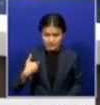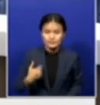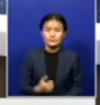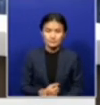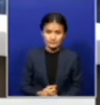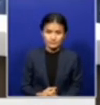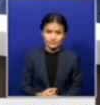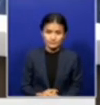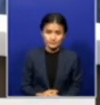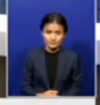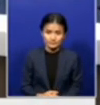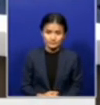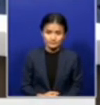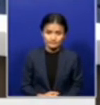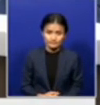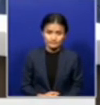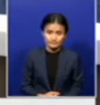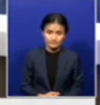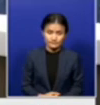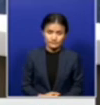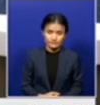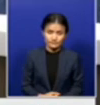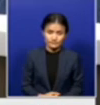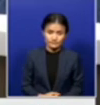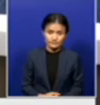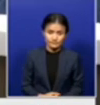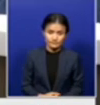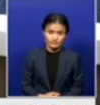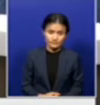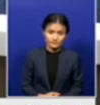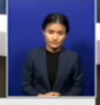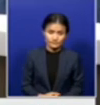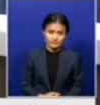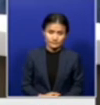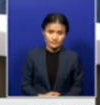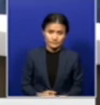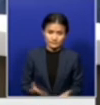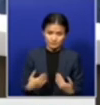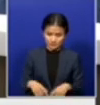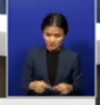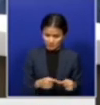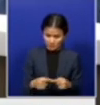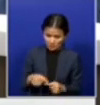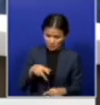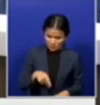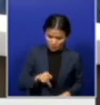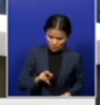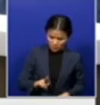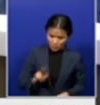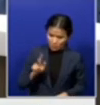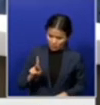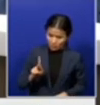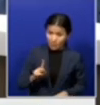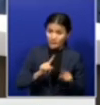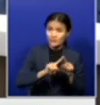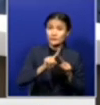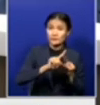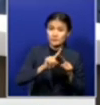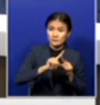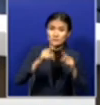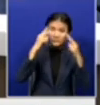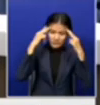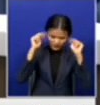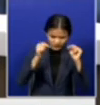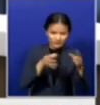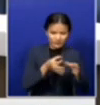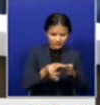ผมอยากจะเข้ามาถึงในส่วนของพ.ร.ก.ฉบับแรกที่ท่านนายกได้กรุณาชี้แจงว่า